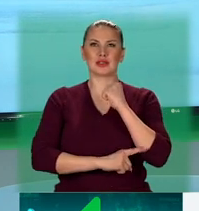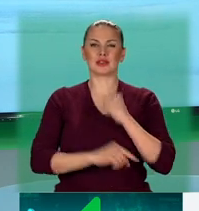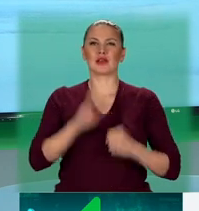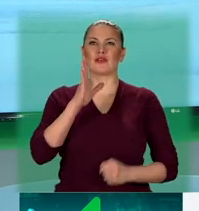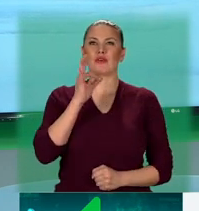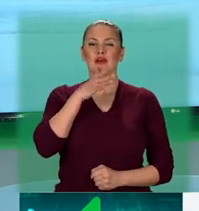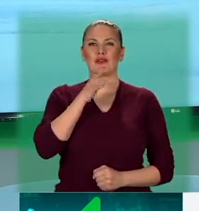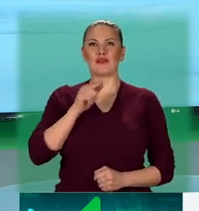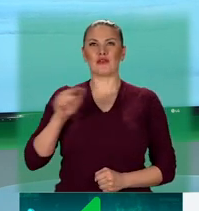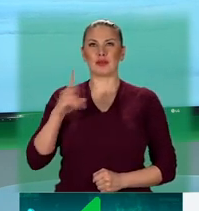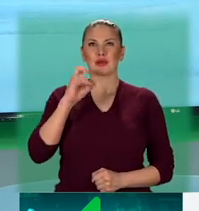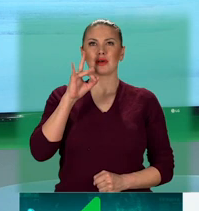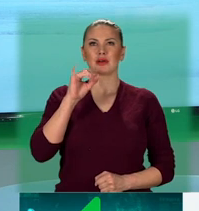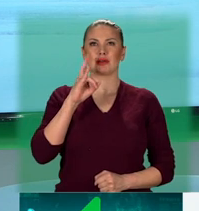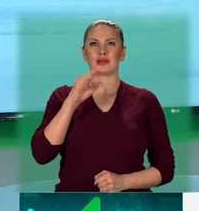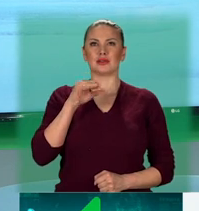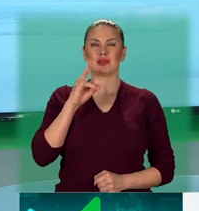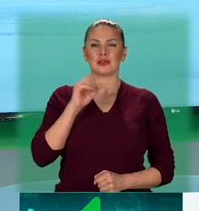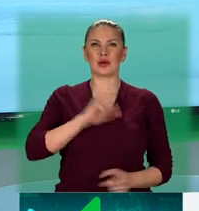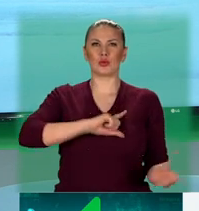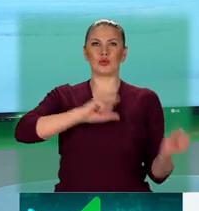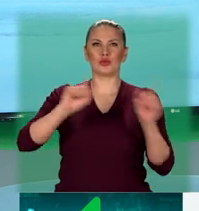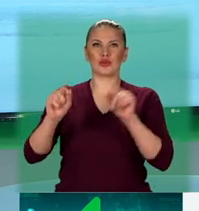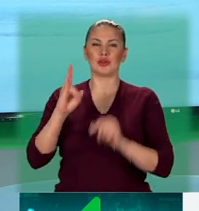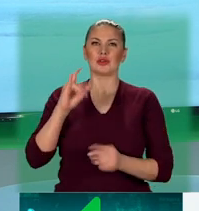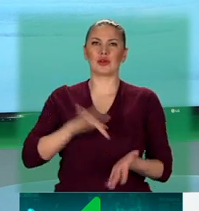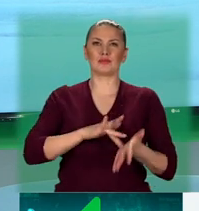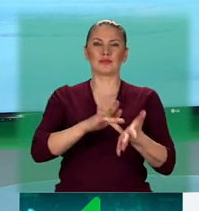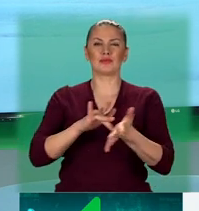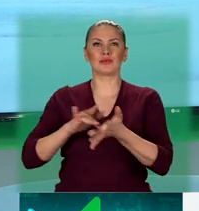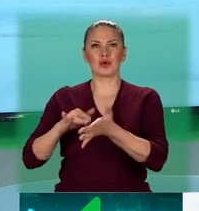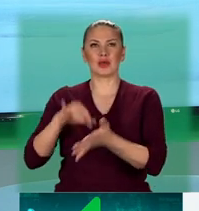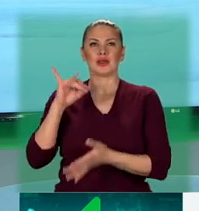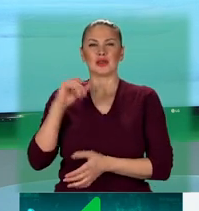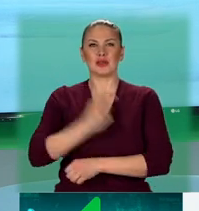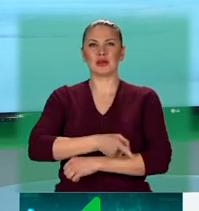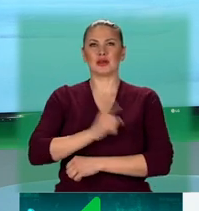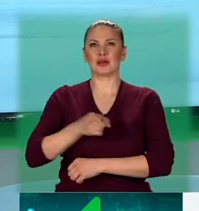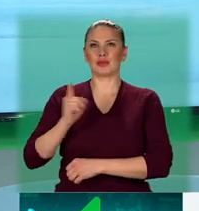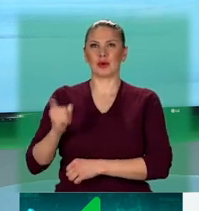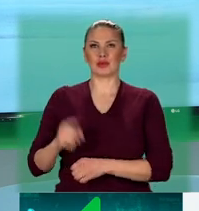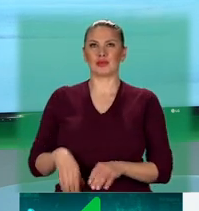своеобразная изоляция, только на свежем воздухе. Не пугают людей массовые скопления и постепенное таяние льда.